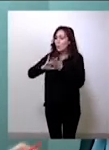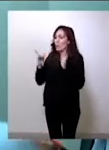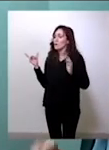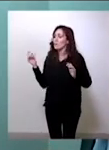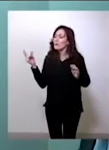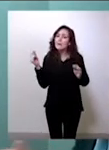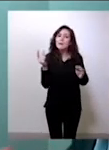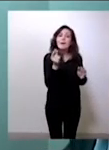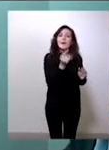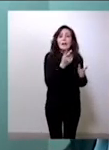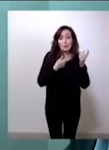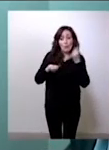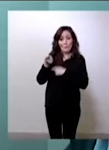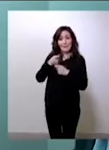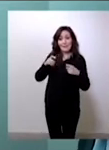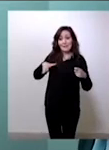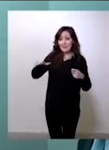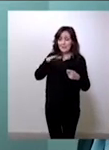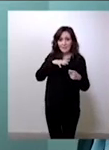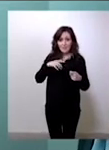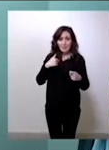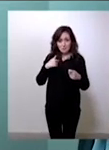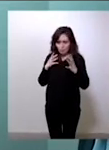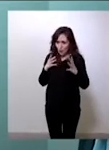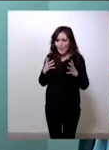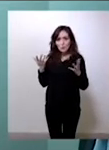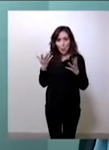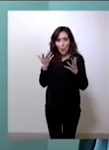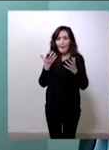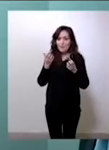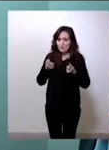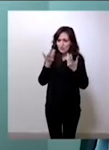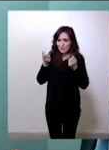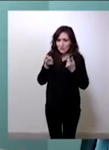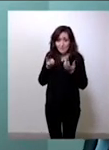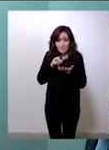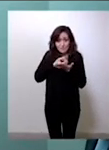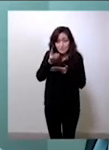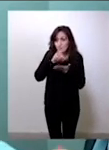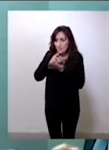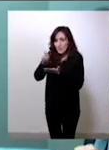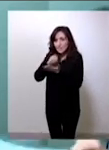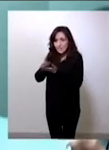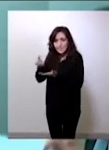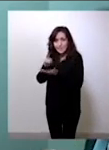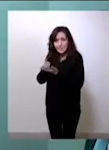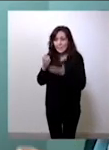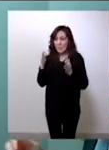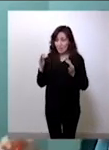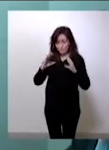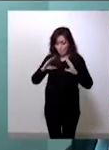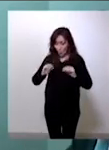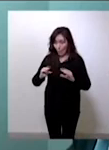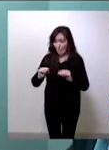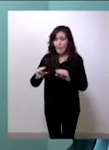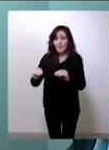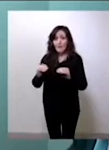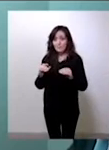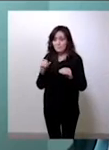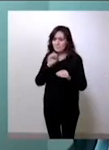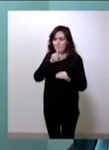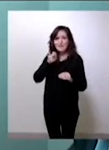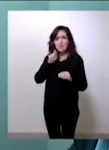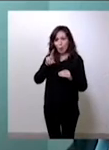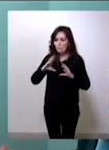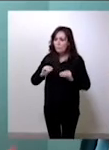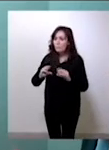du territoire, à communiquer vraiment sur ce que va donner de manière pratique la mise en œuvre de ce spazer.